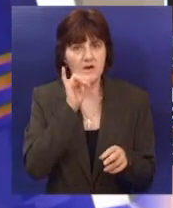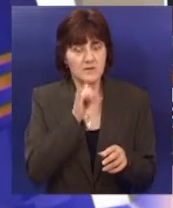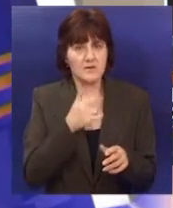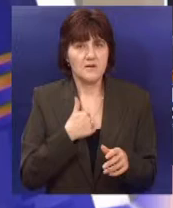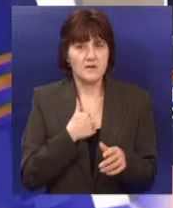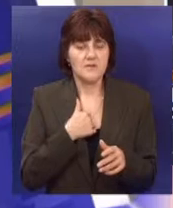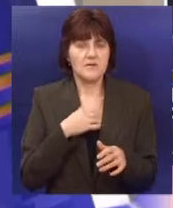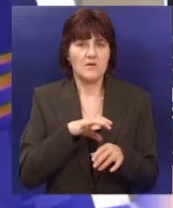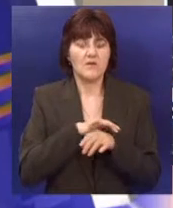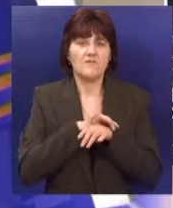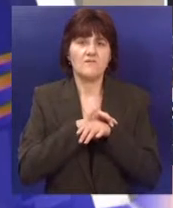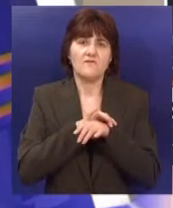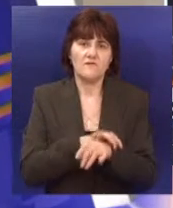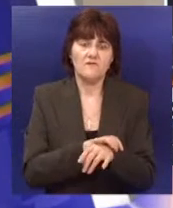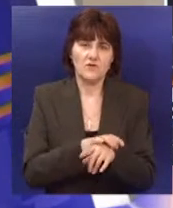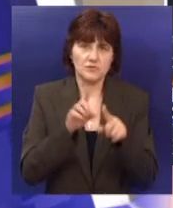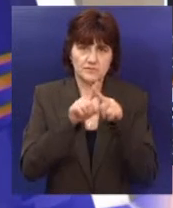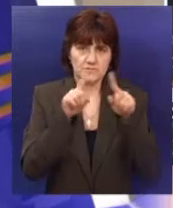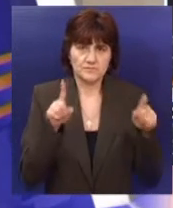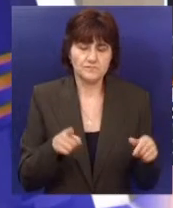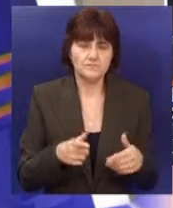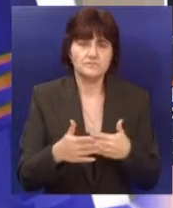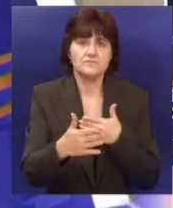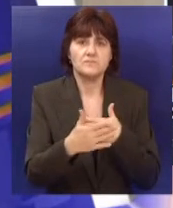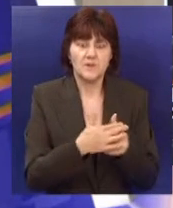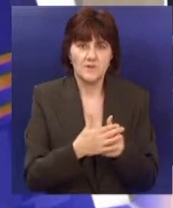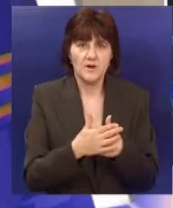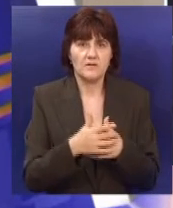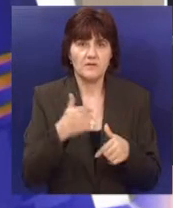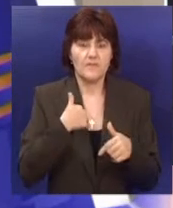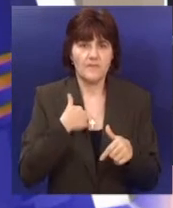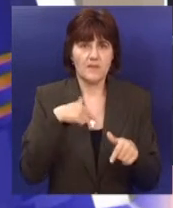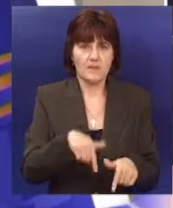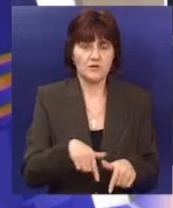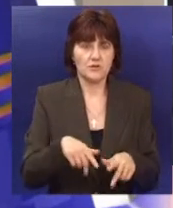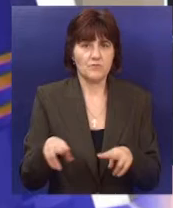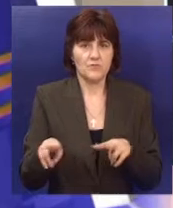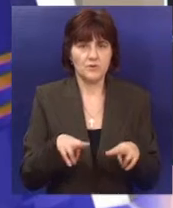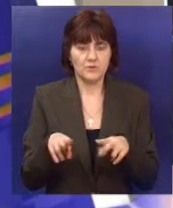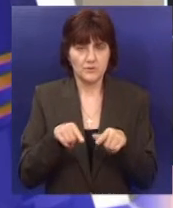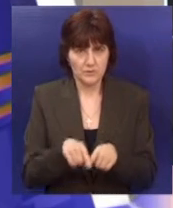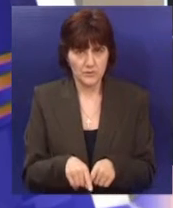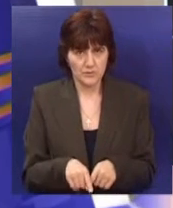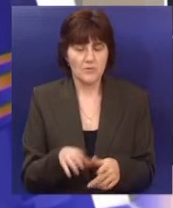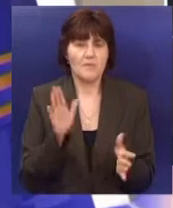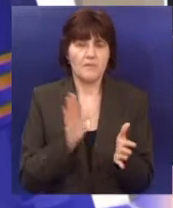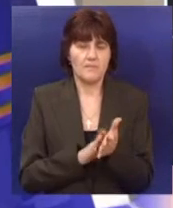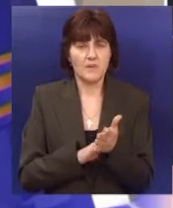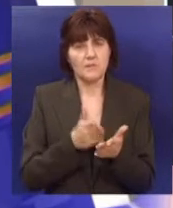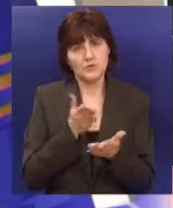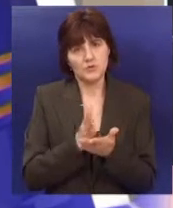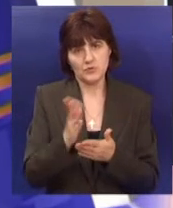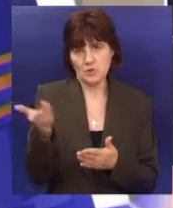diskriminacije jesu najpre vođenje postupka pred našim organom